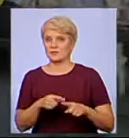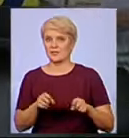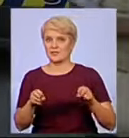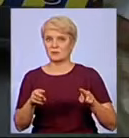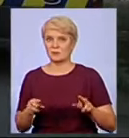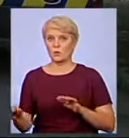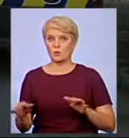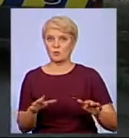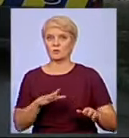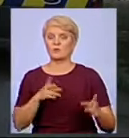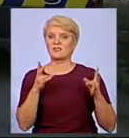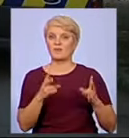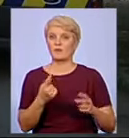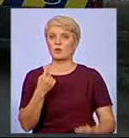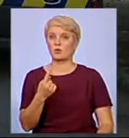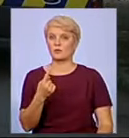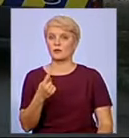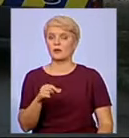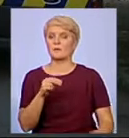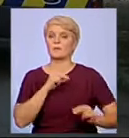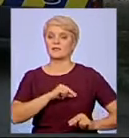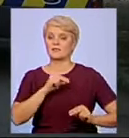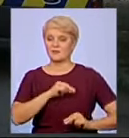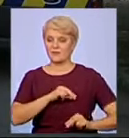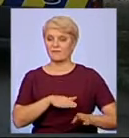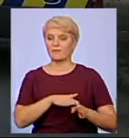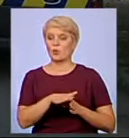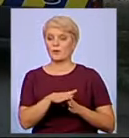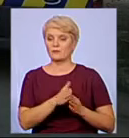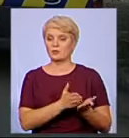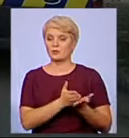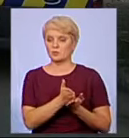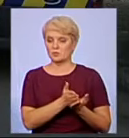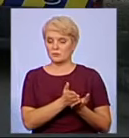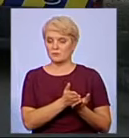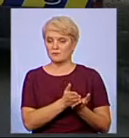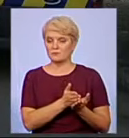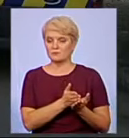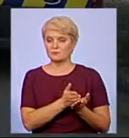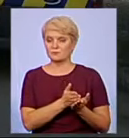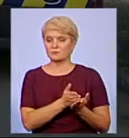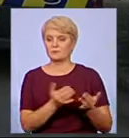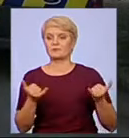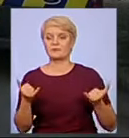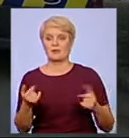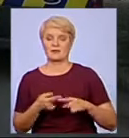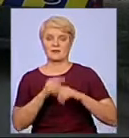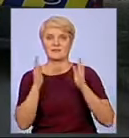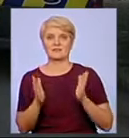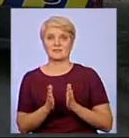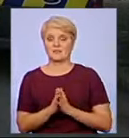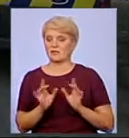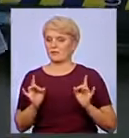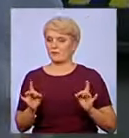спецоперації був травмований один з працівників виконавчої служби. І наразі це вся